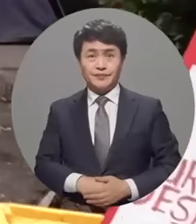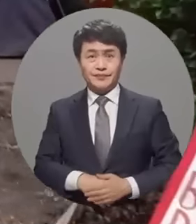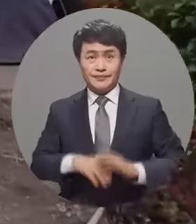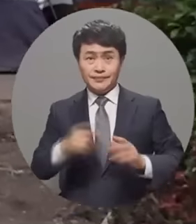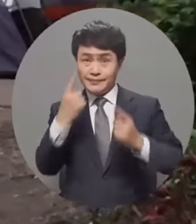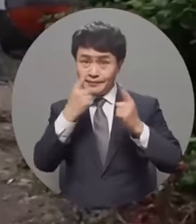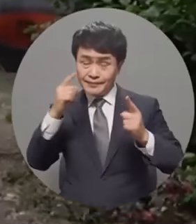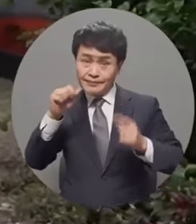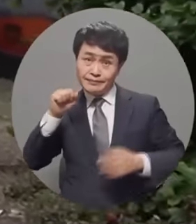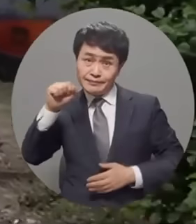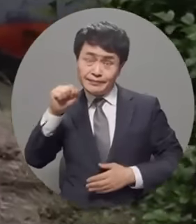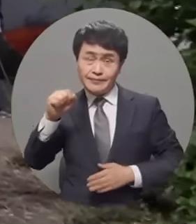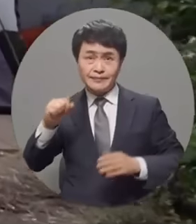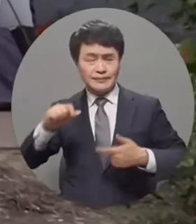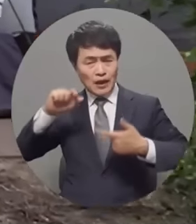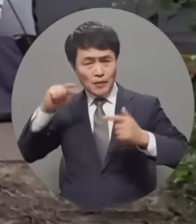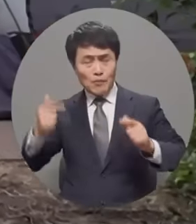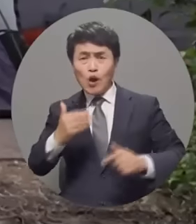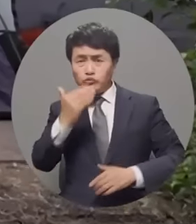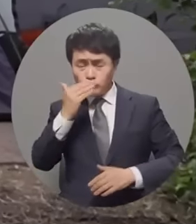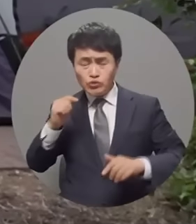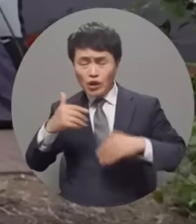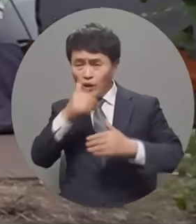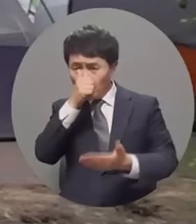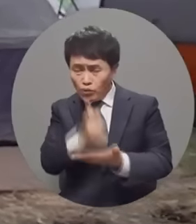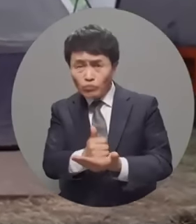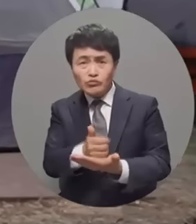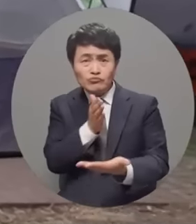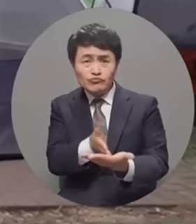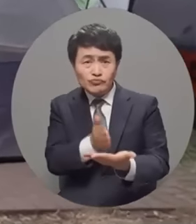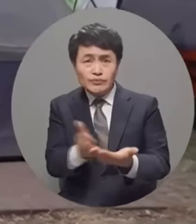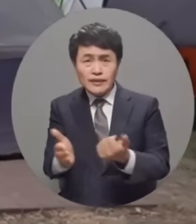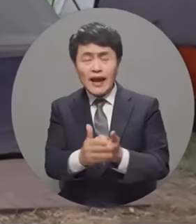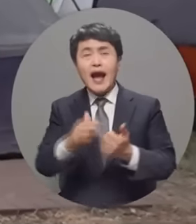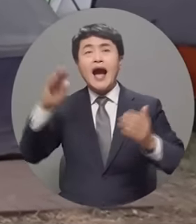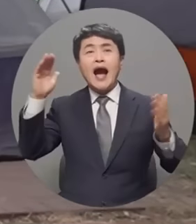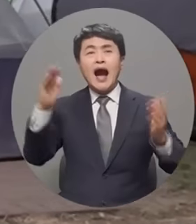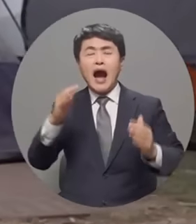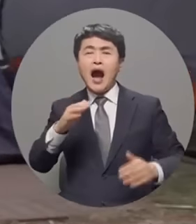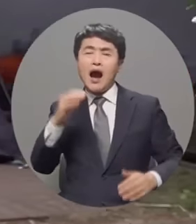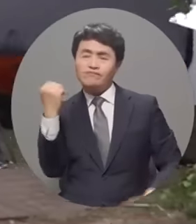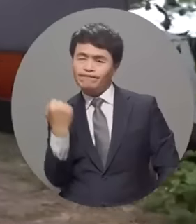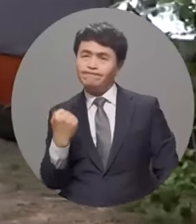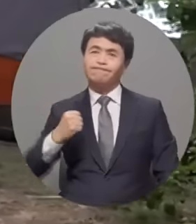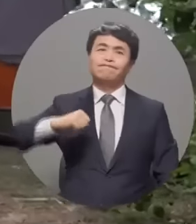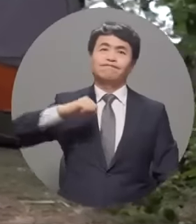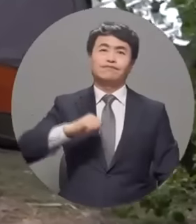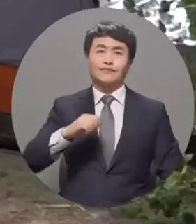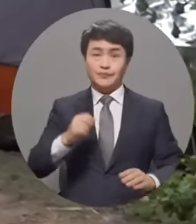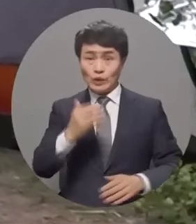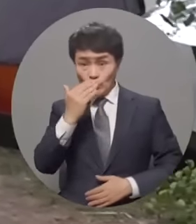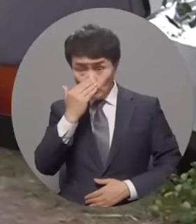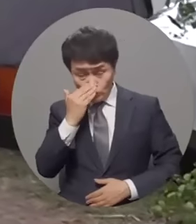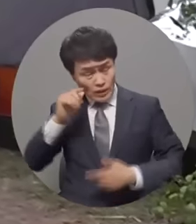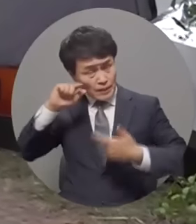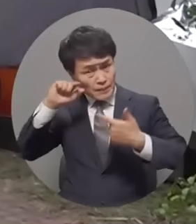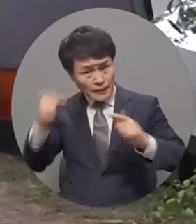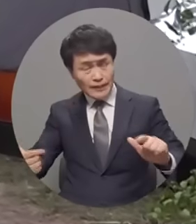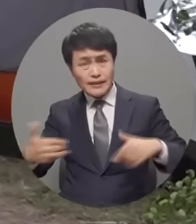대학생 시위를 두고 반유대주의 범죄라는 주장에 대해 학생들은 강하게 반발합니다. 유대인을 반대하는 게